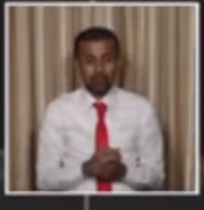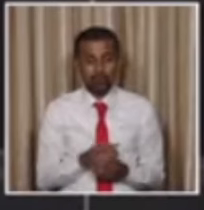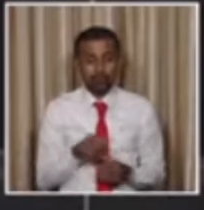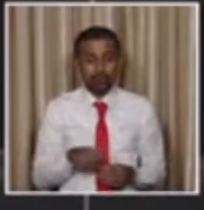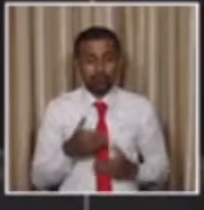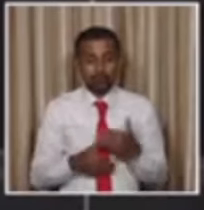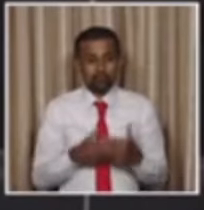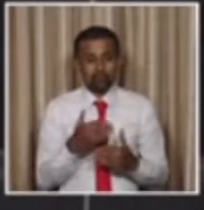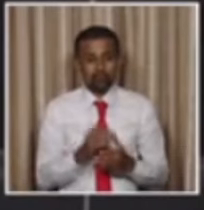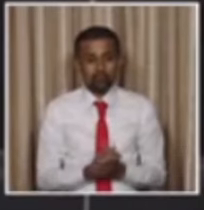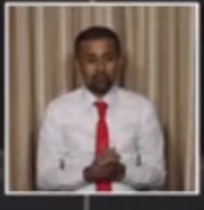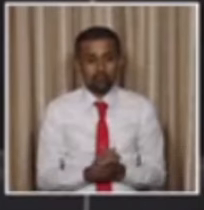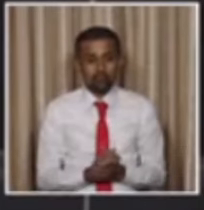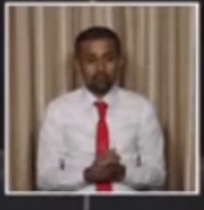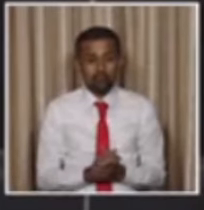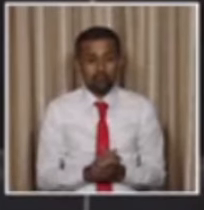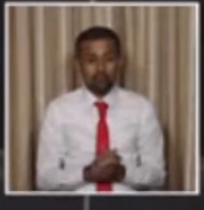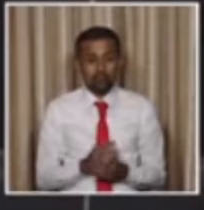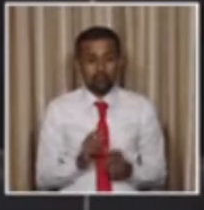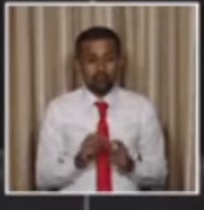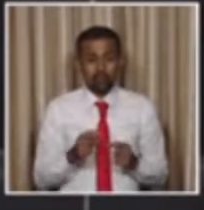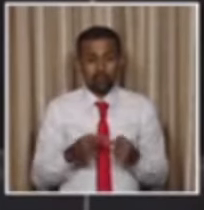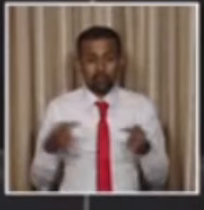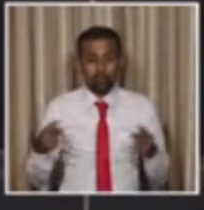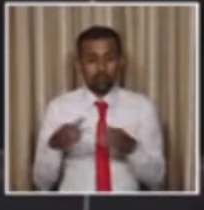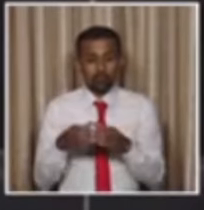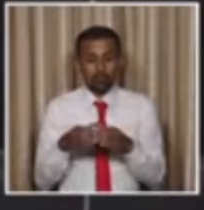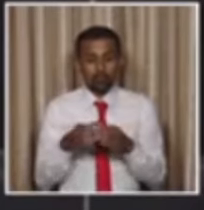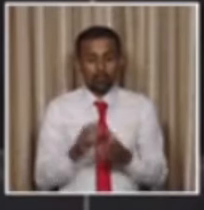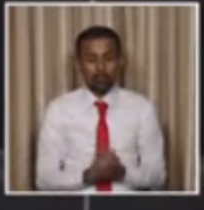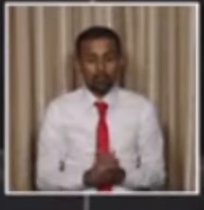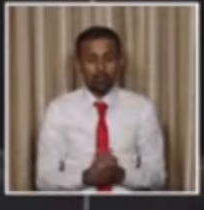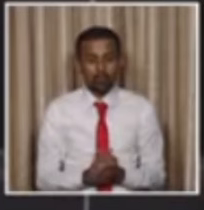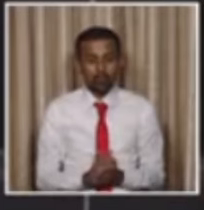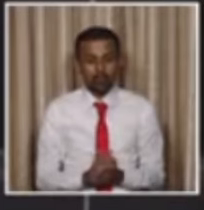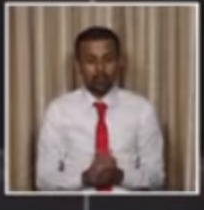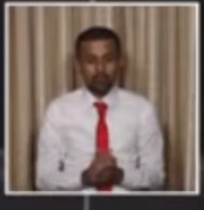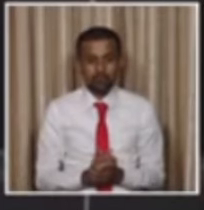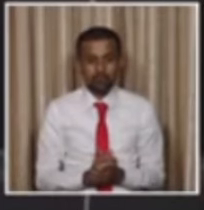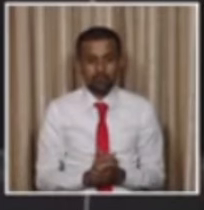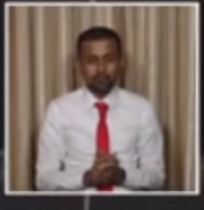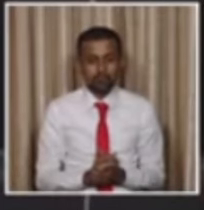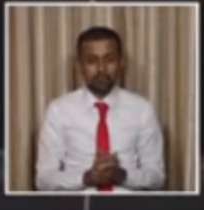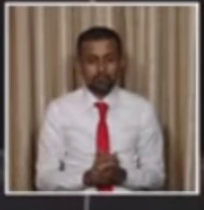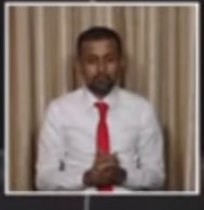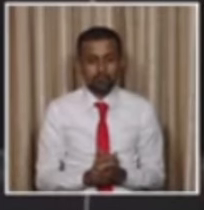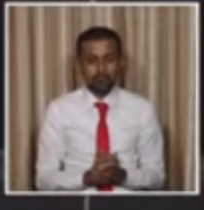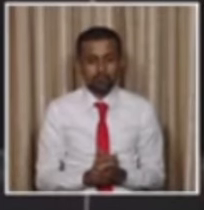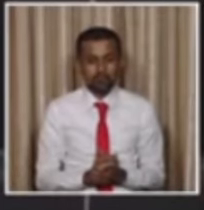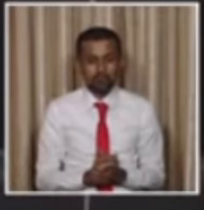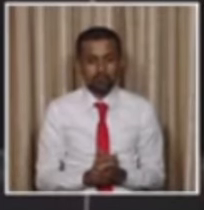ඉඳලා පටන් ගත්තොත් මේ විරුද්ධ පක්ෂයේ උත්සාහය සම්පූර්ණ වැරදි උත්සාහය. දැනුත් විපක්ෂ නායකතුමා